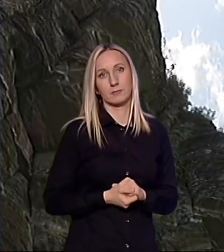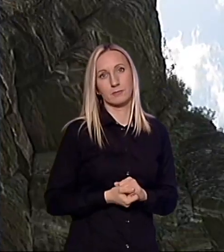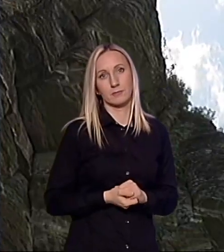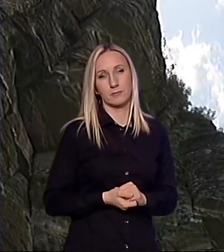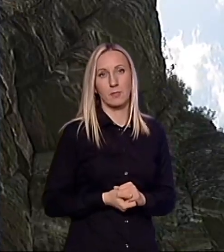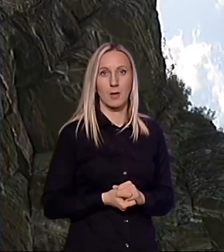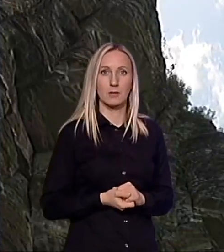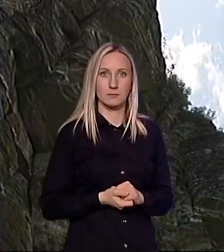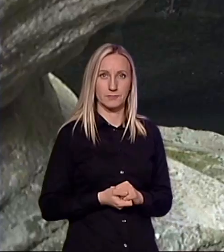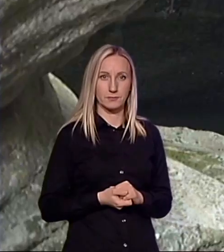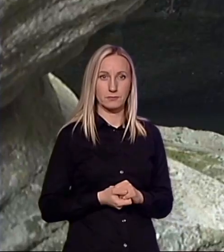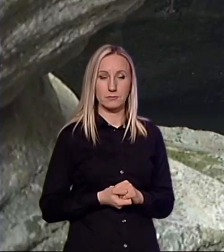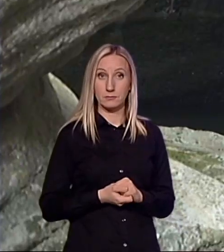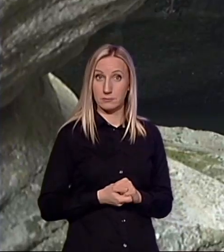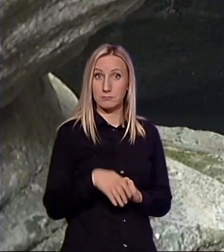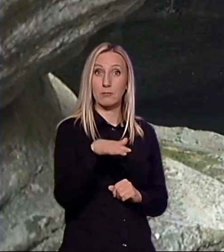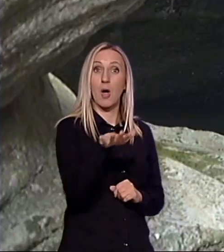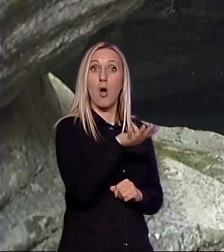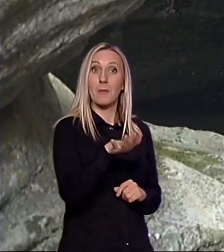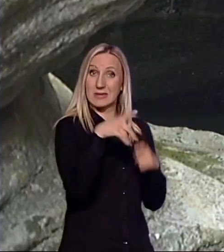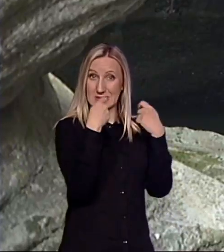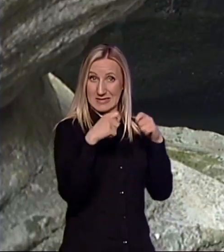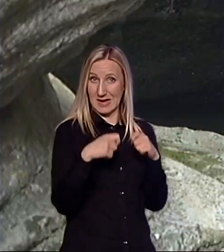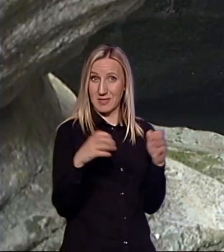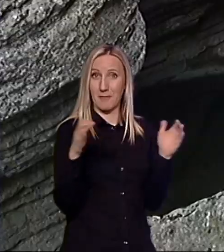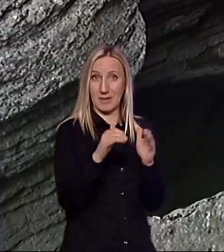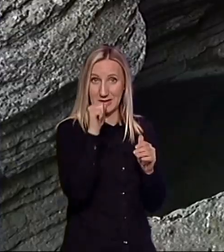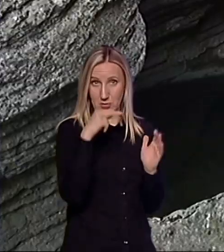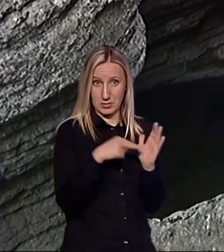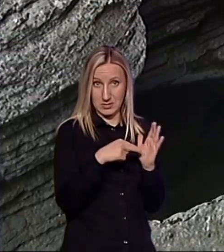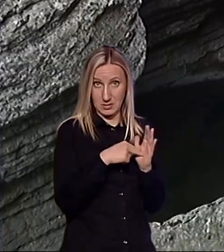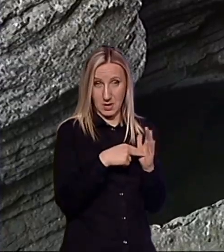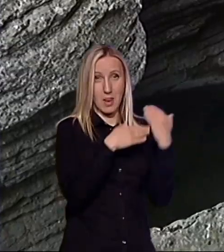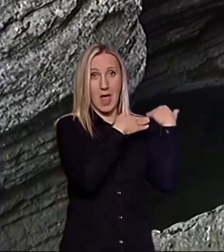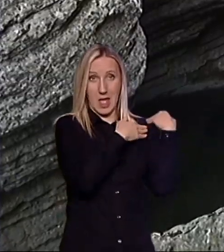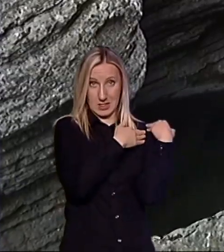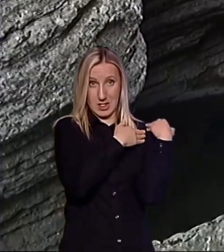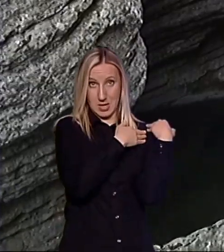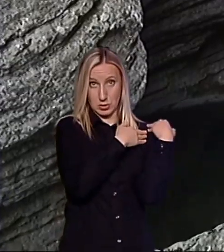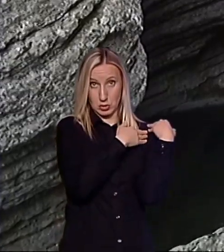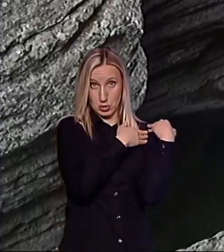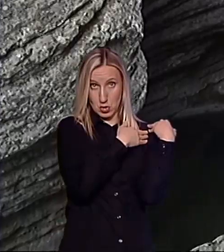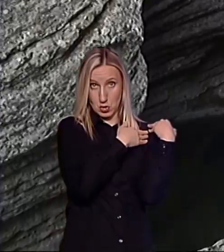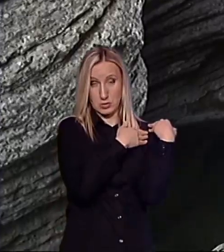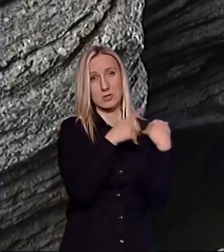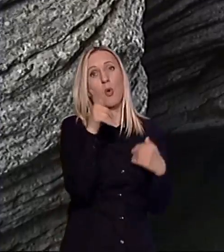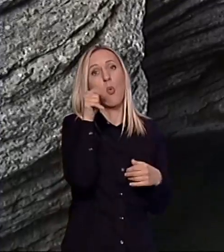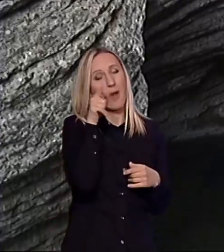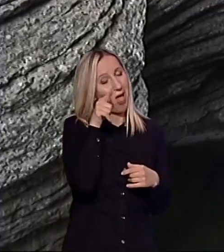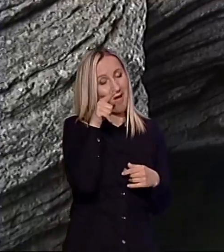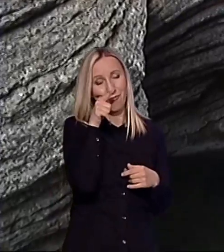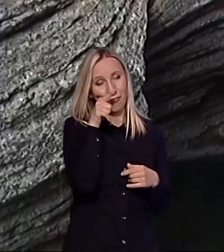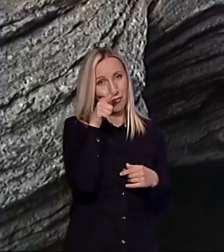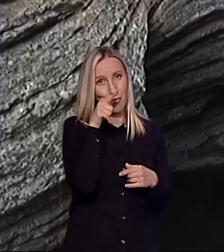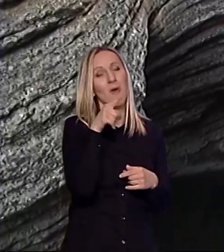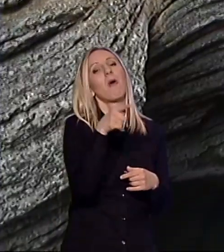U oblasti izgradnje mini hidrocentrala nadležnost za izdavanje građevinskih dozvola je pretežno na lokalnom